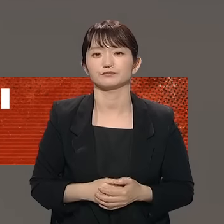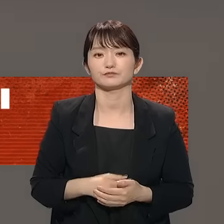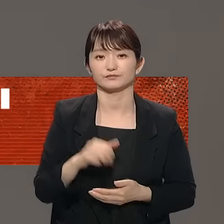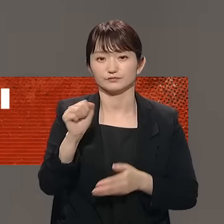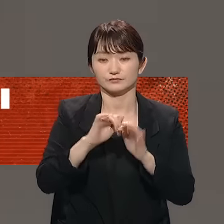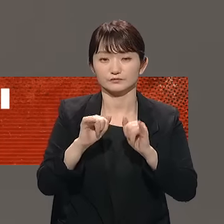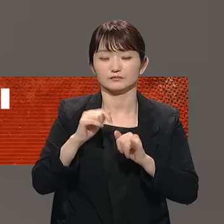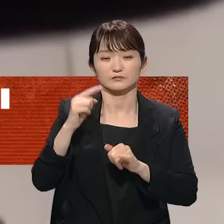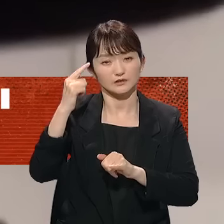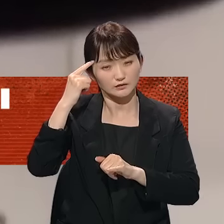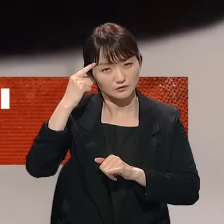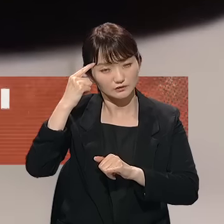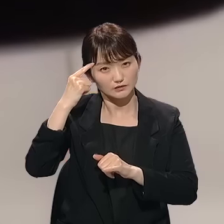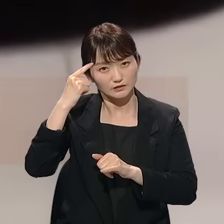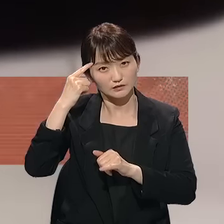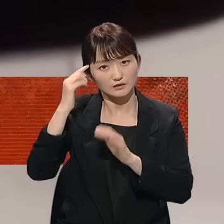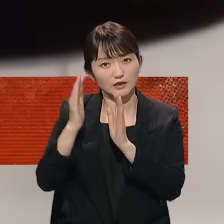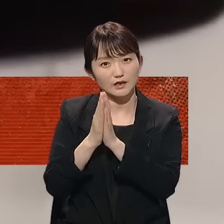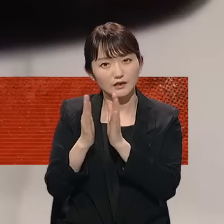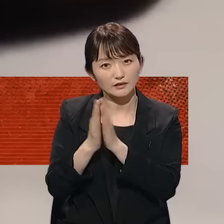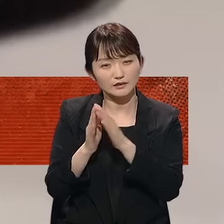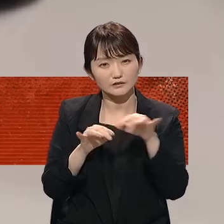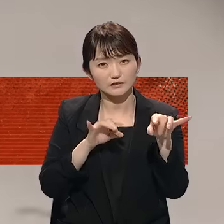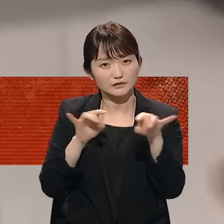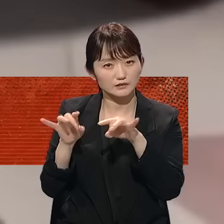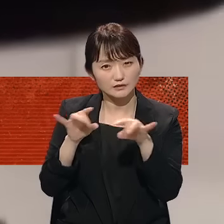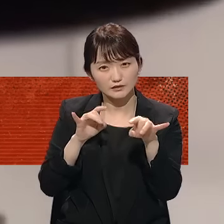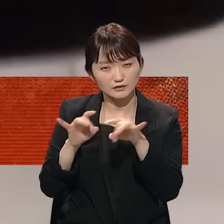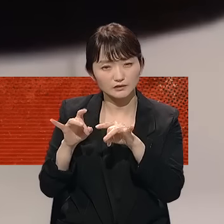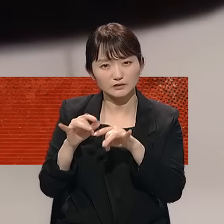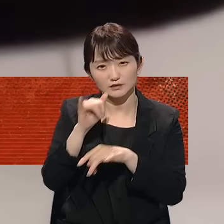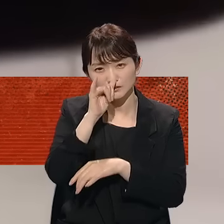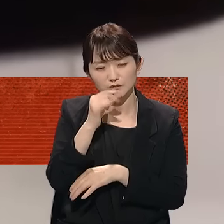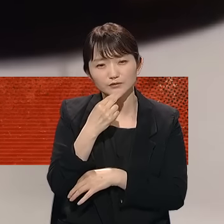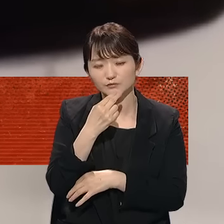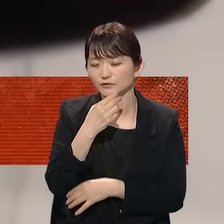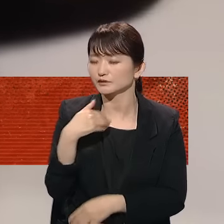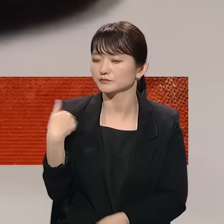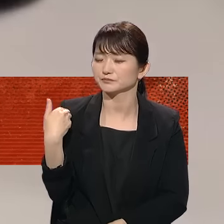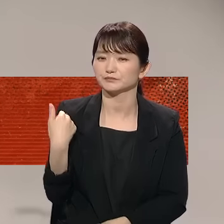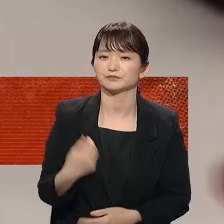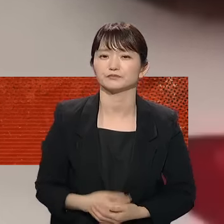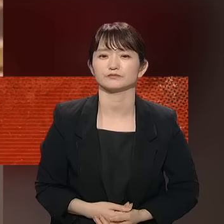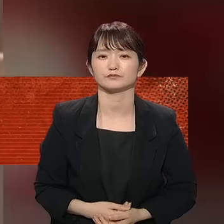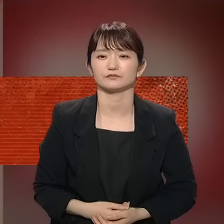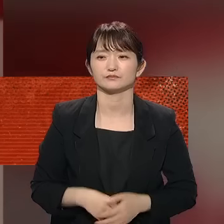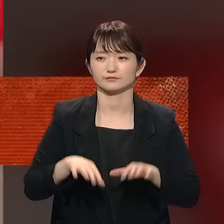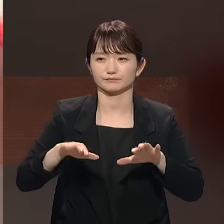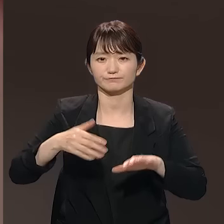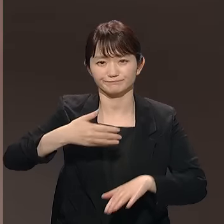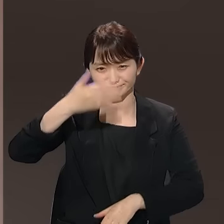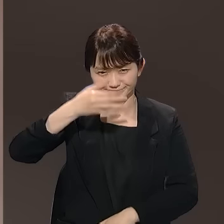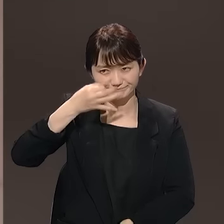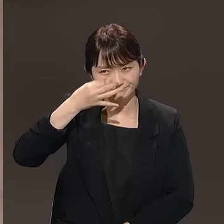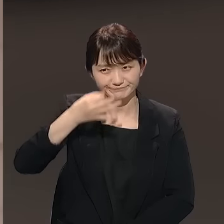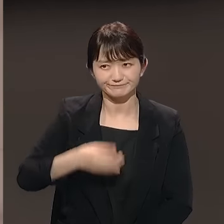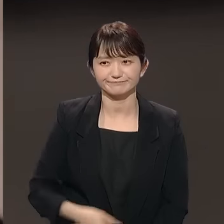운전자가 자율주행 기능을 사용하고 있었던 건지 여부는 알려지지 않았습니다. 자, 이번에도 영상으로